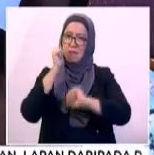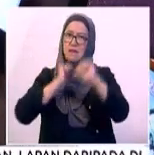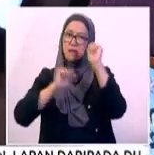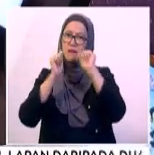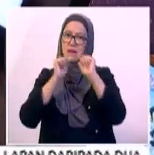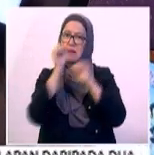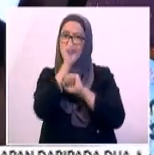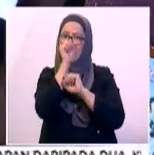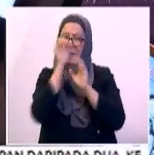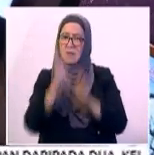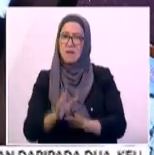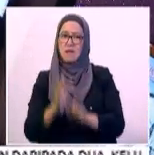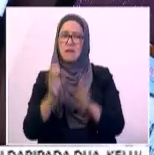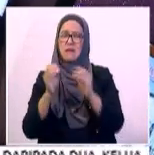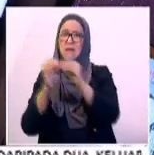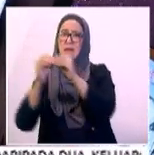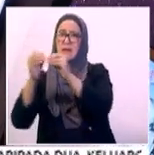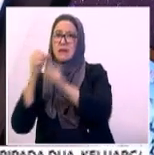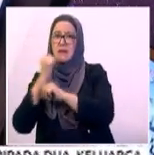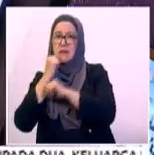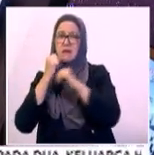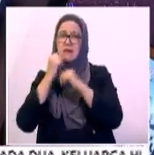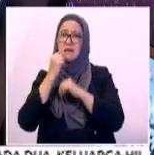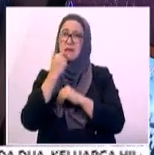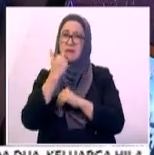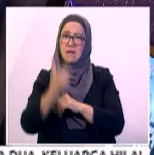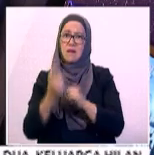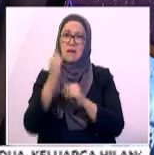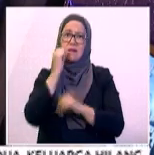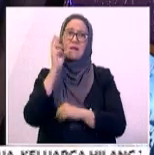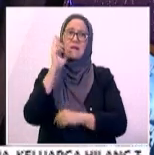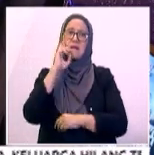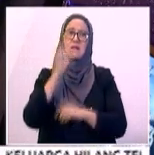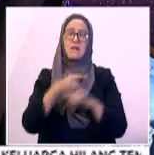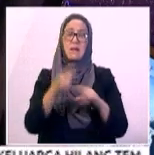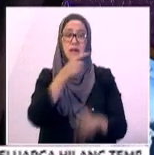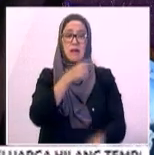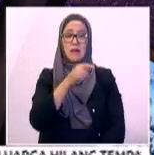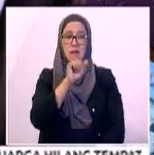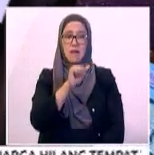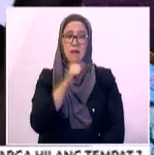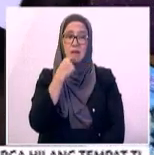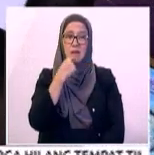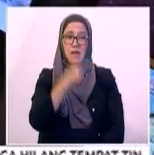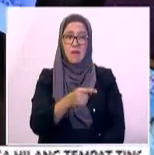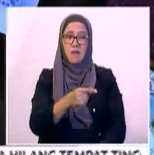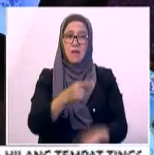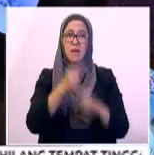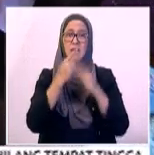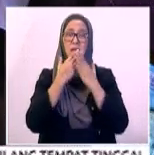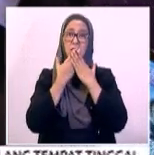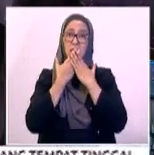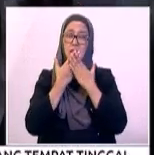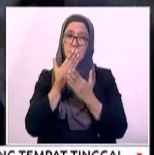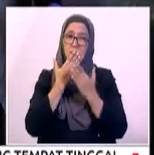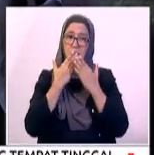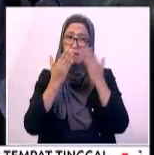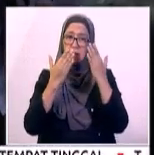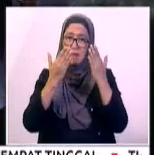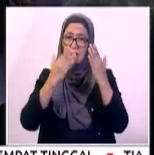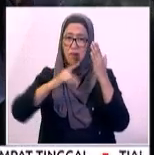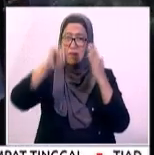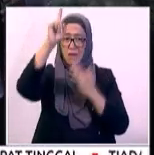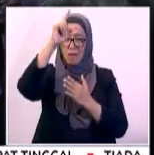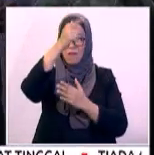seperti Ucup Ahmad dan Hazama. Hidan meluahkan rasa syukurnya apabila diberi peluang merakamkan single berjudul Yang